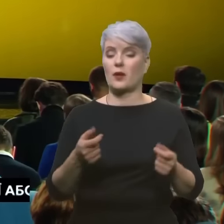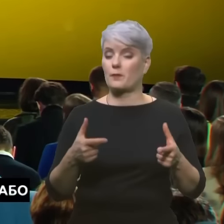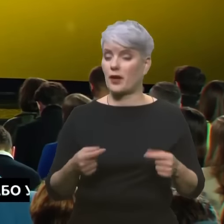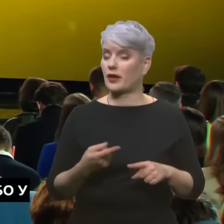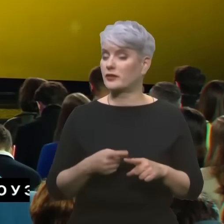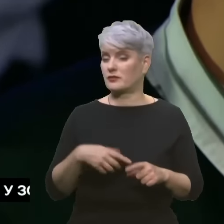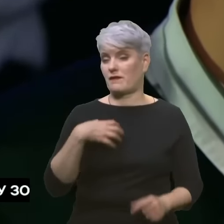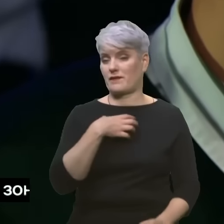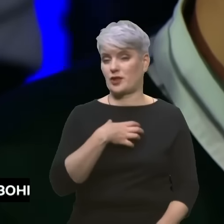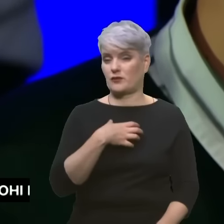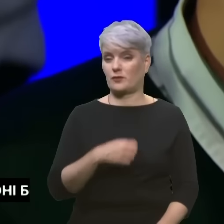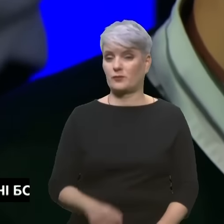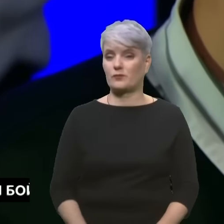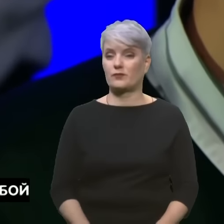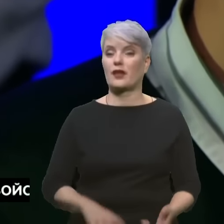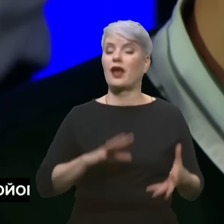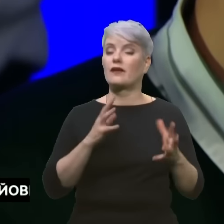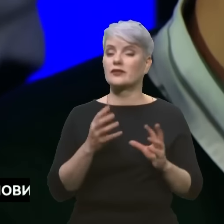цілому проходимо